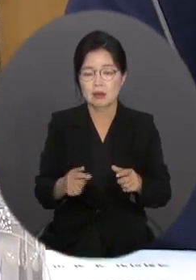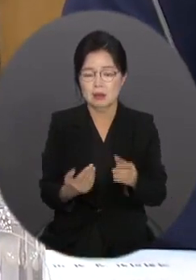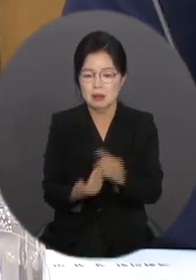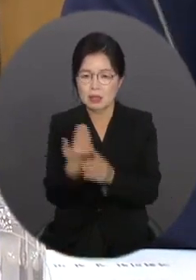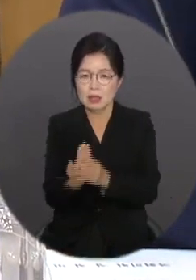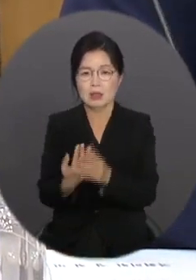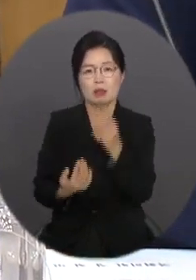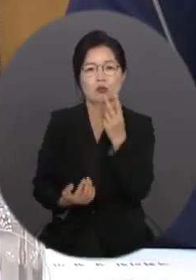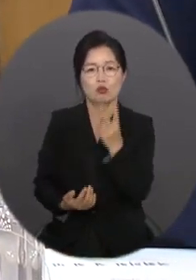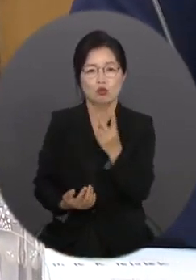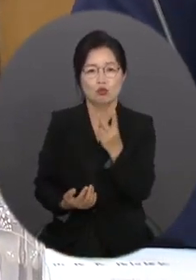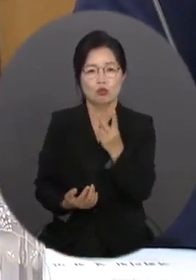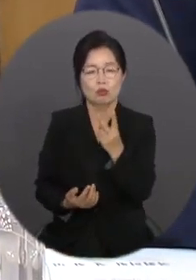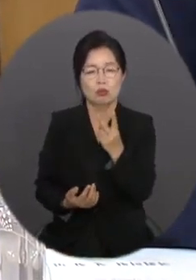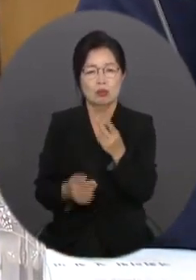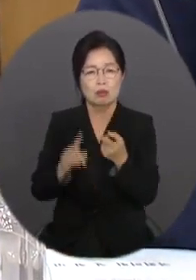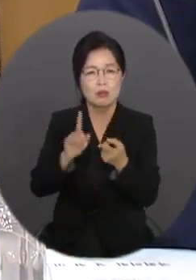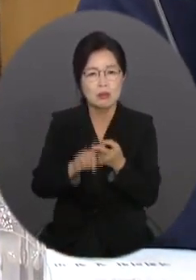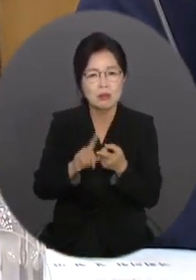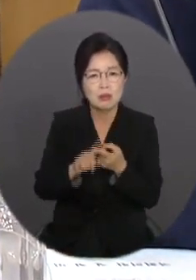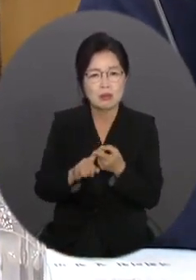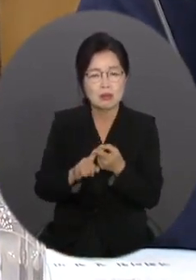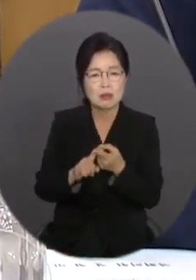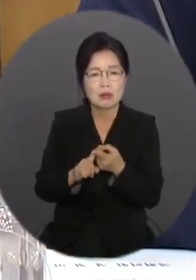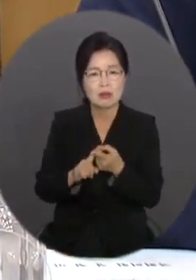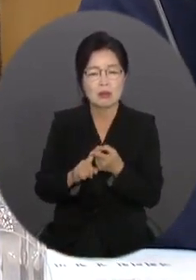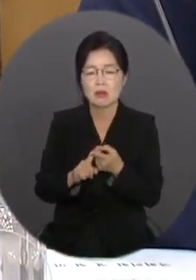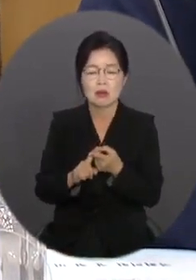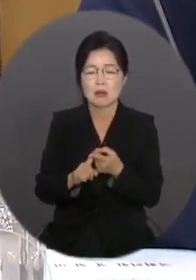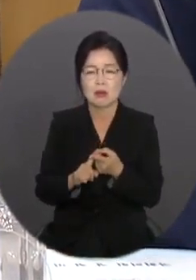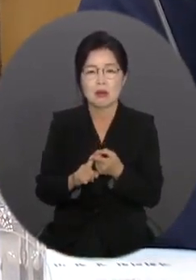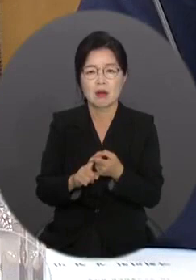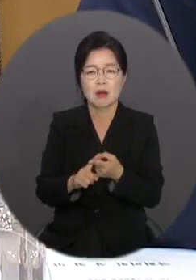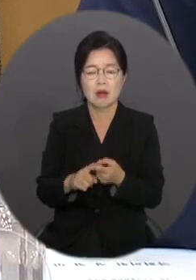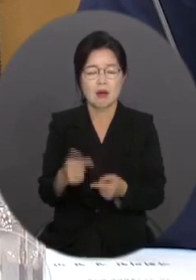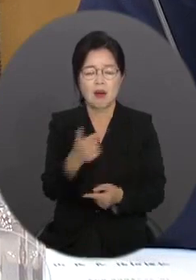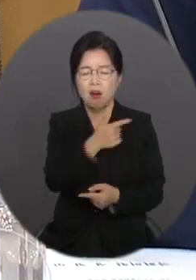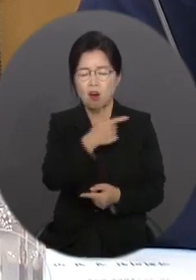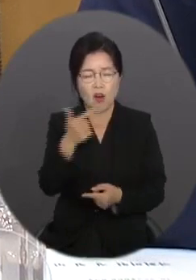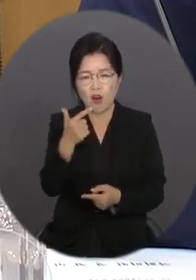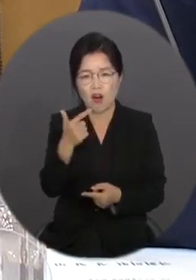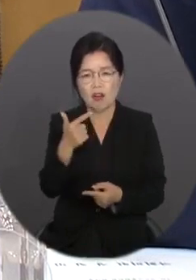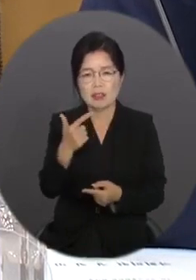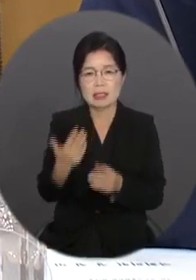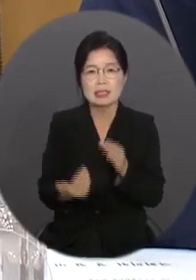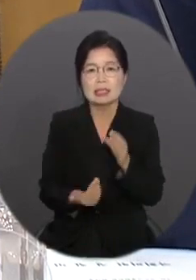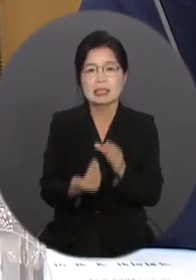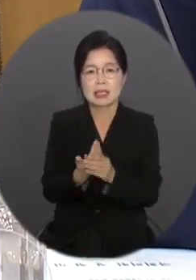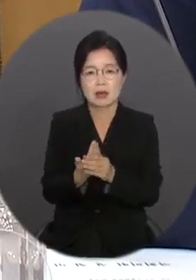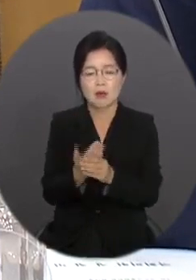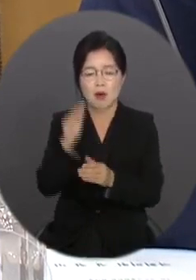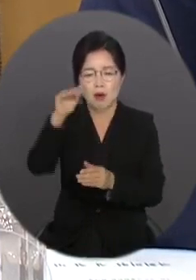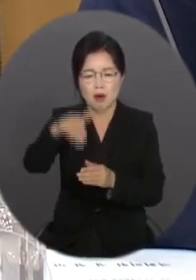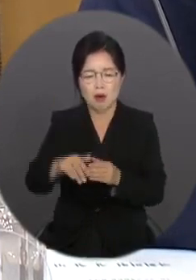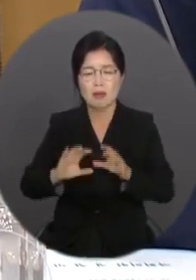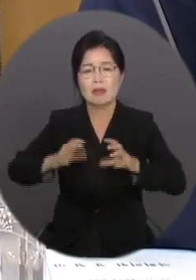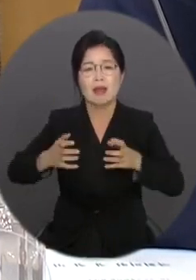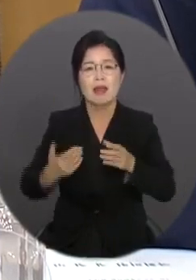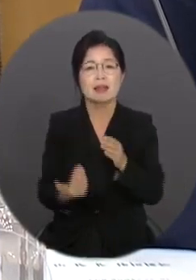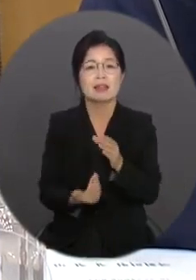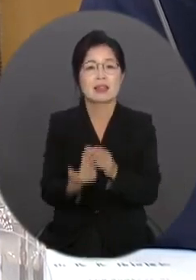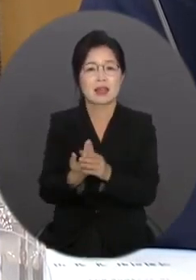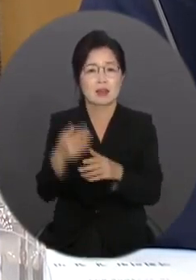번째 대참사가 일어났습니다. 도저히 일어나서는 안 될, 상상할 수 없는 그런 후진국형